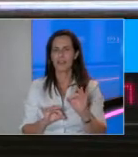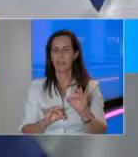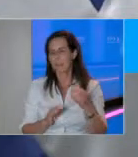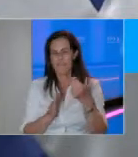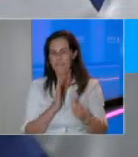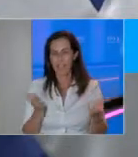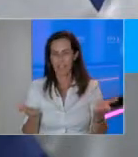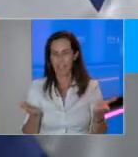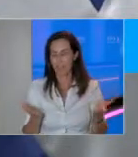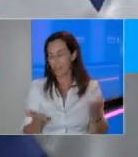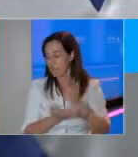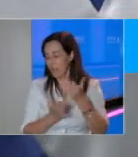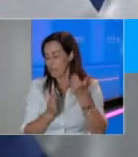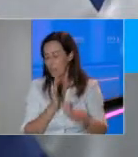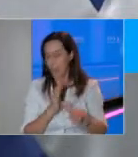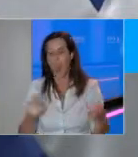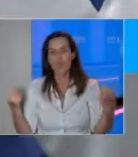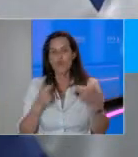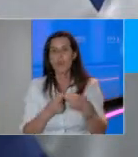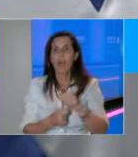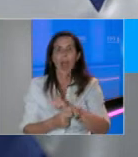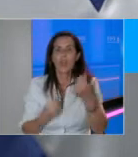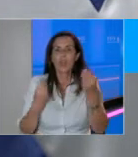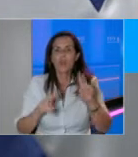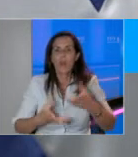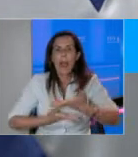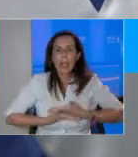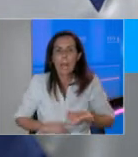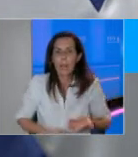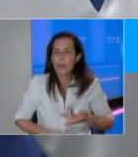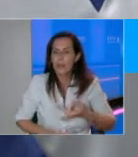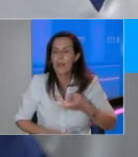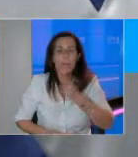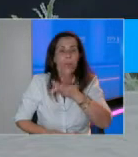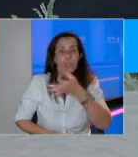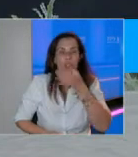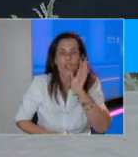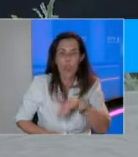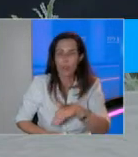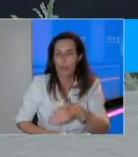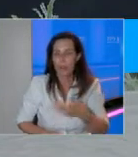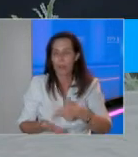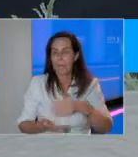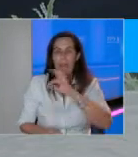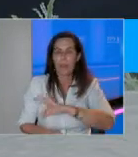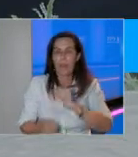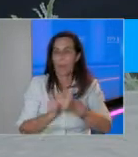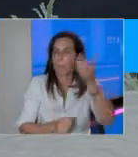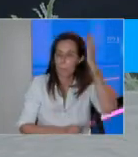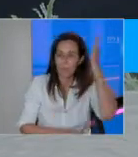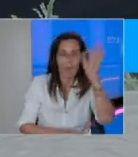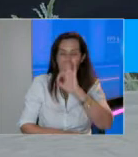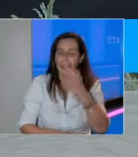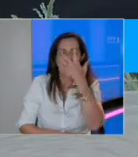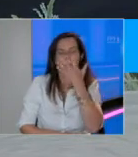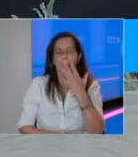מוותר... או ויתר, או מוותר על השותפים הכי טובים שיכולים להיות לו, הם הרבה יותר טובים מבחינתו מליברמן או מבנט, הם עדיין